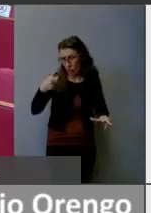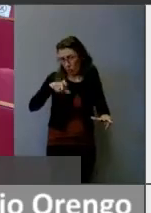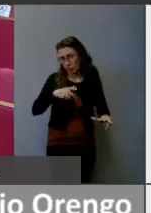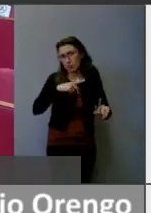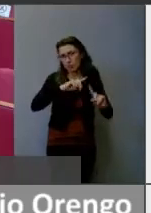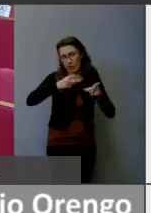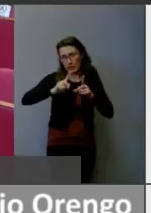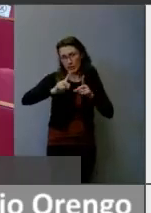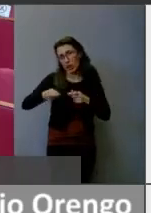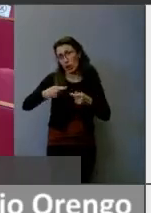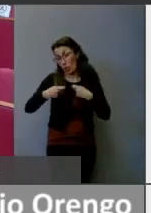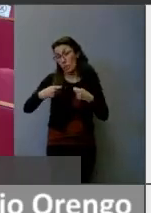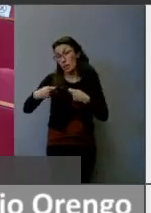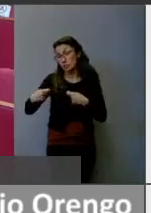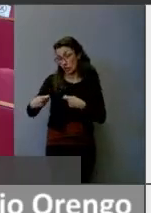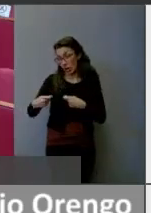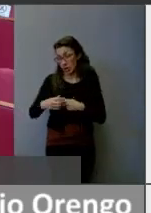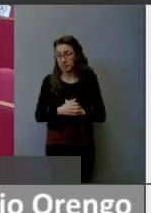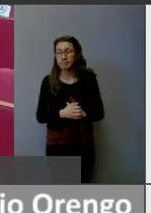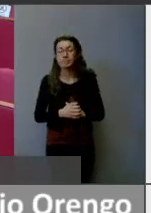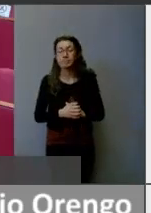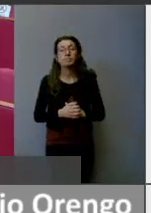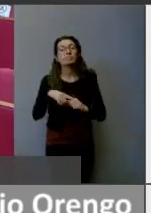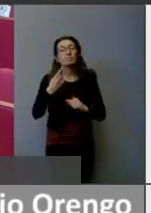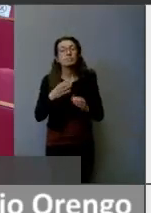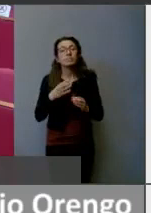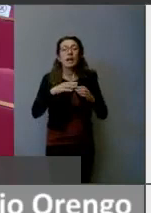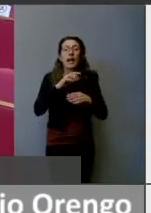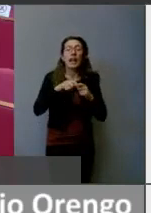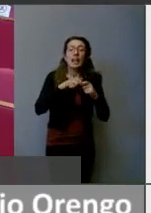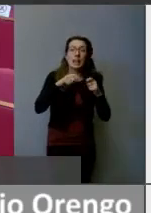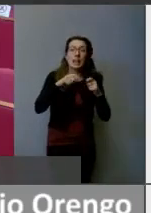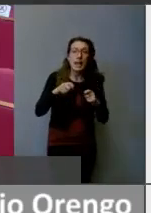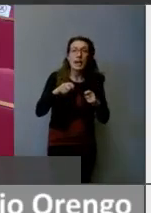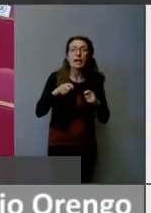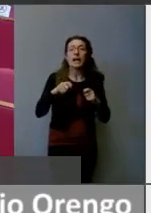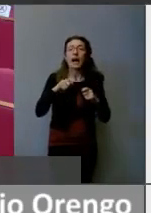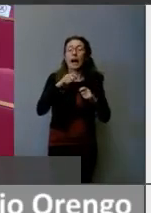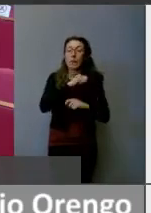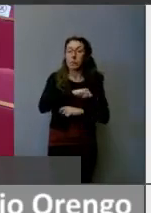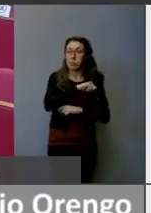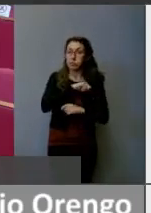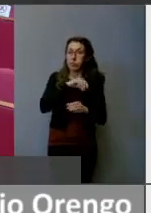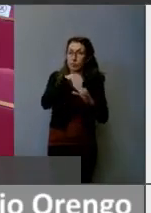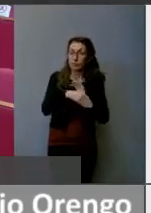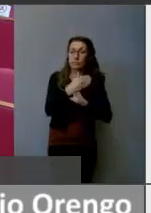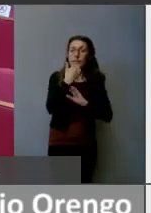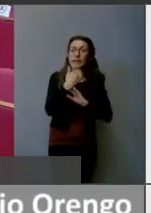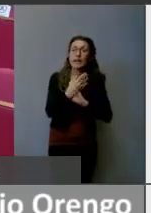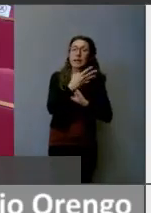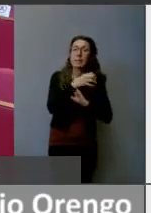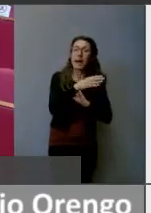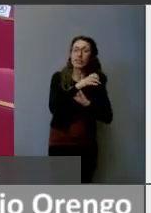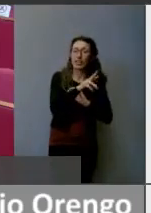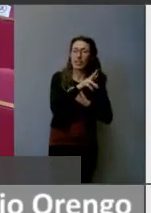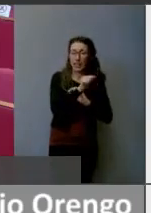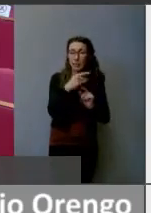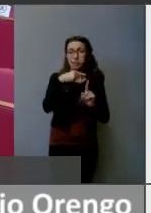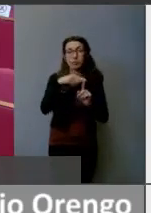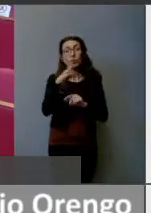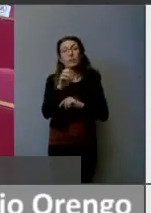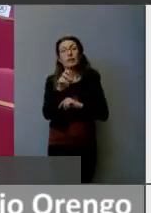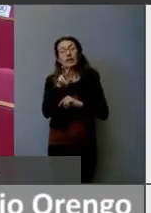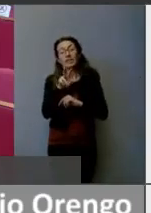consigliare della Lega in municipio, attraverso i consiglieri Alessio Bevilacqua e Luciana Macera, avanzò delle proposte specifiche volte